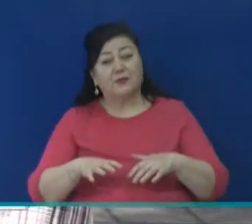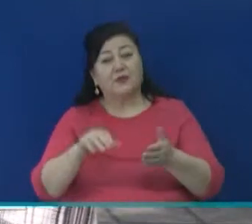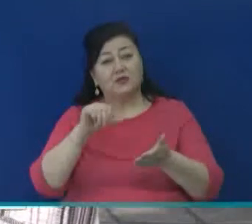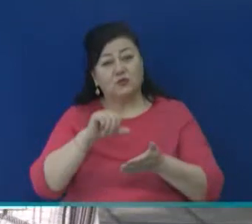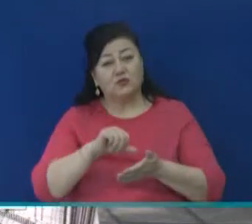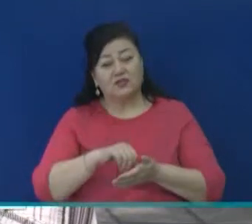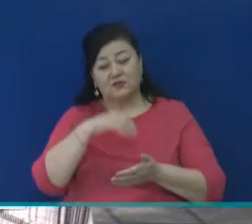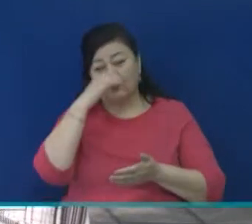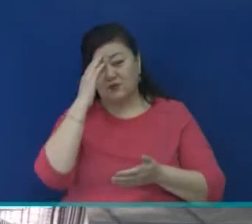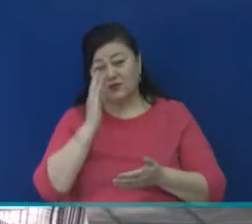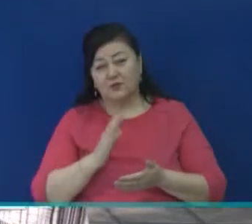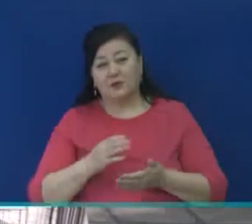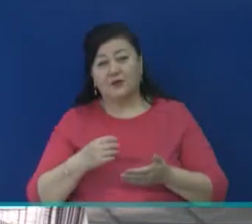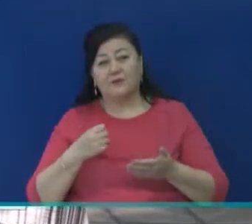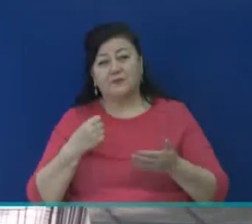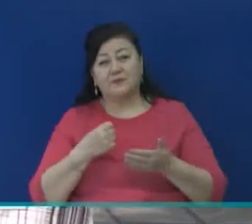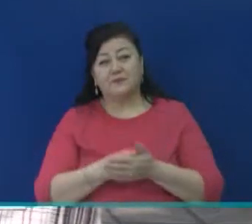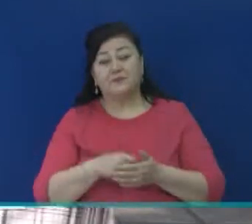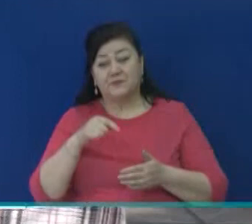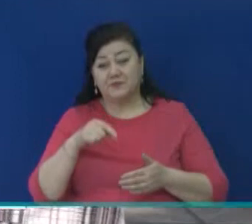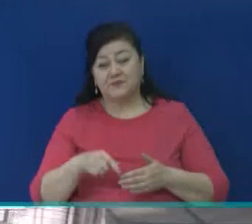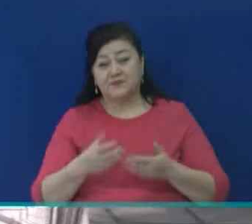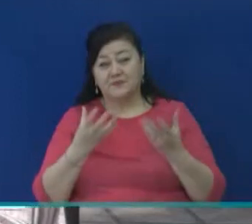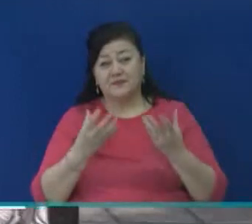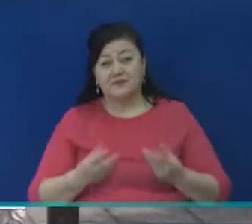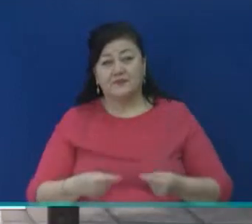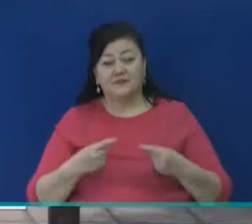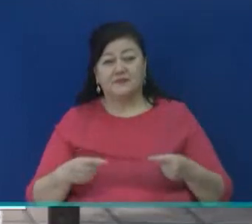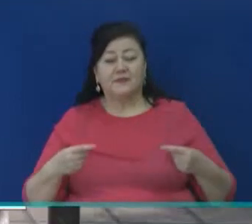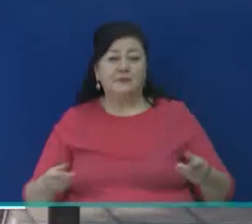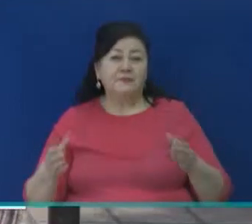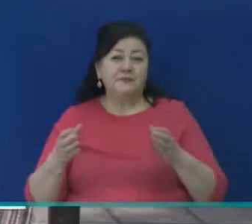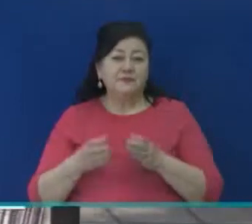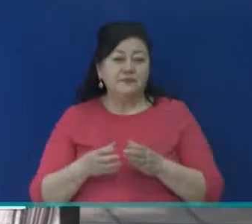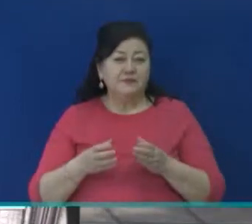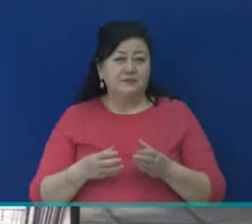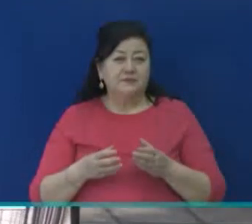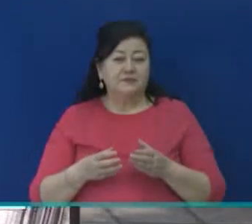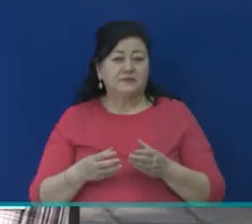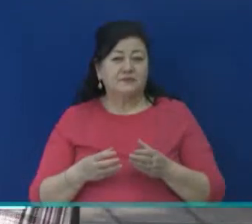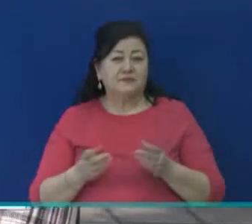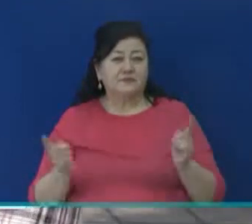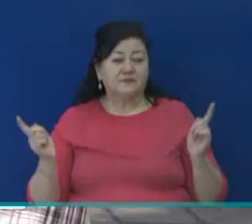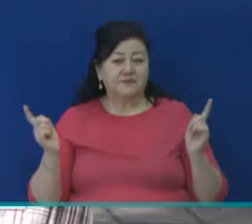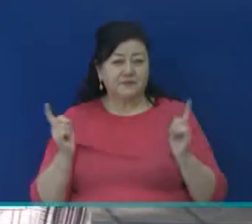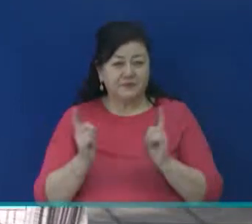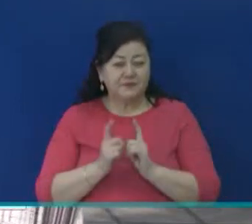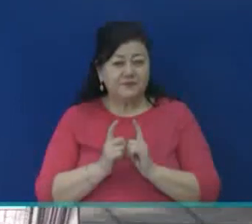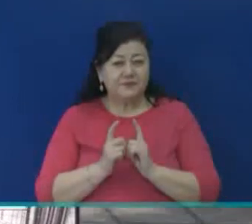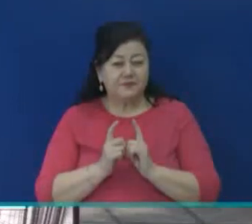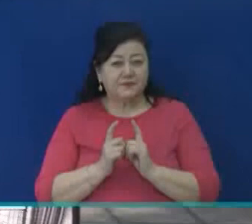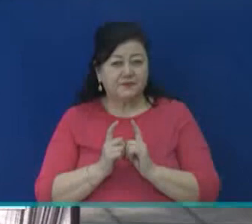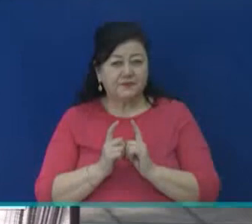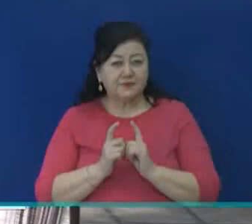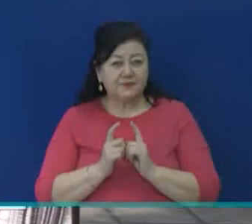активное участие до этого здесь когда мероприятие были разными кафедрами кафедра психологии к нам тоже принимала у нас участие